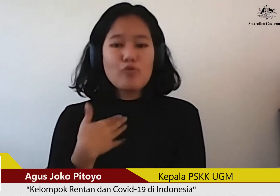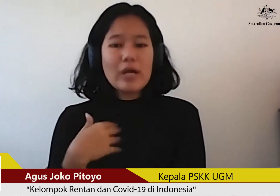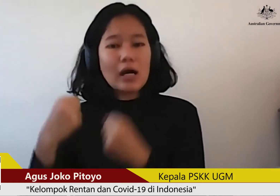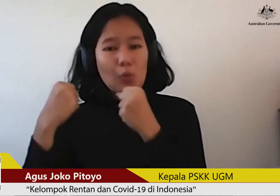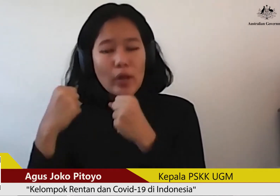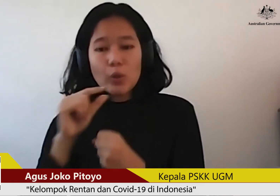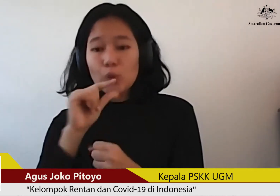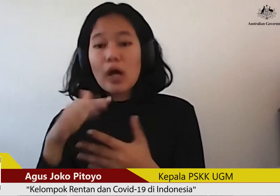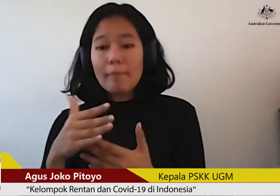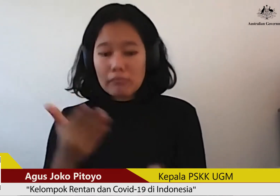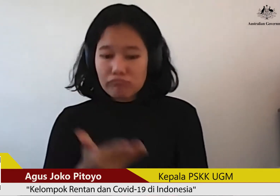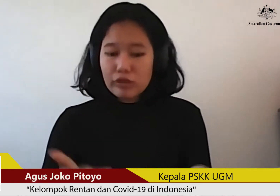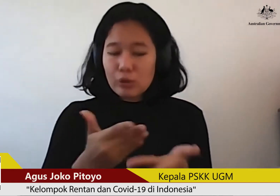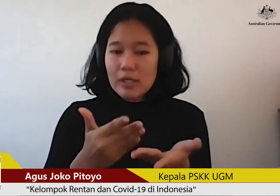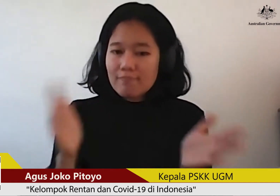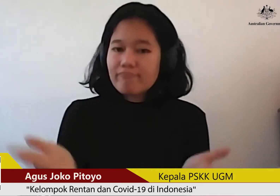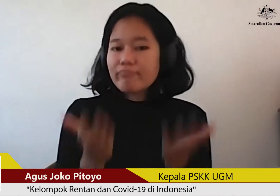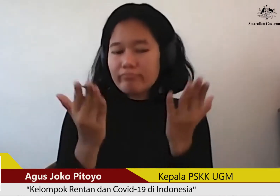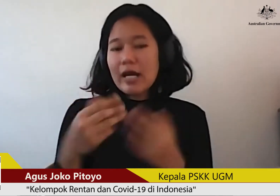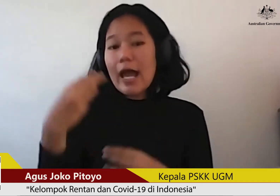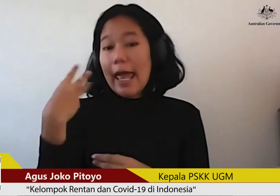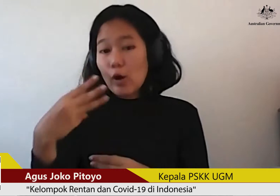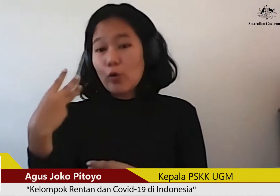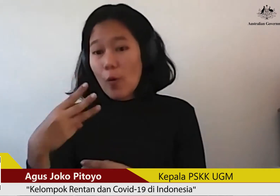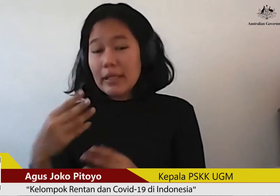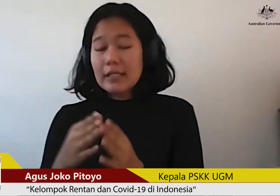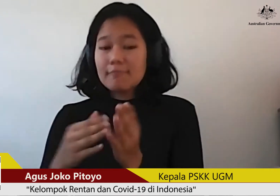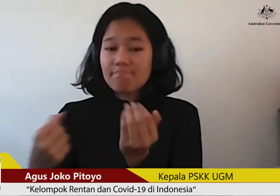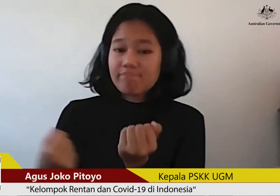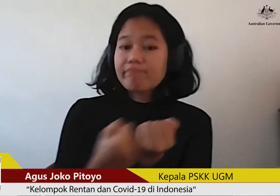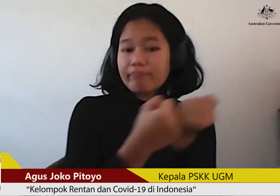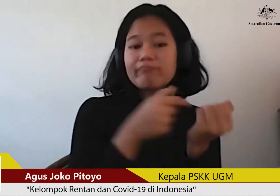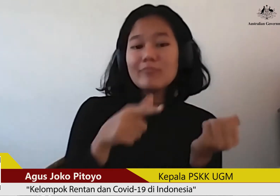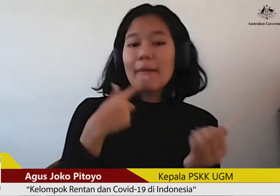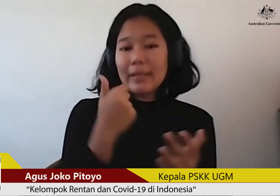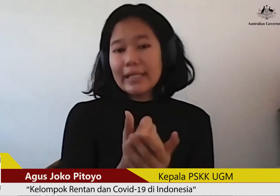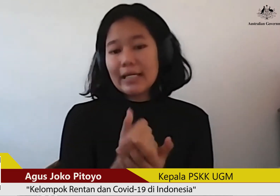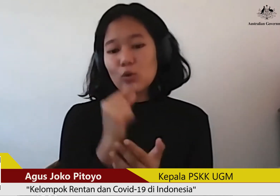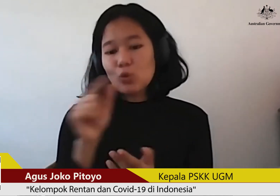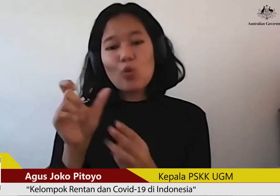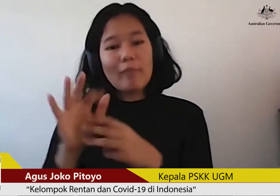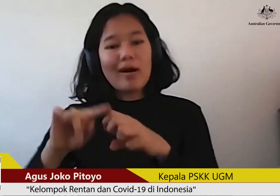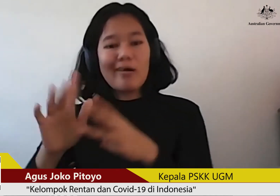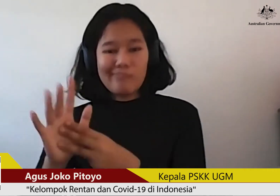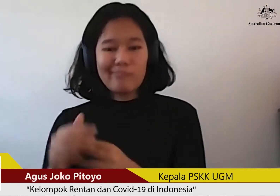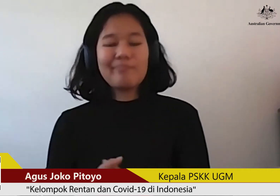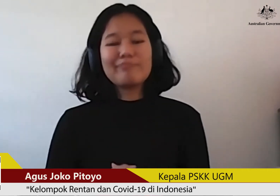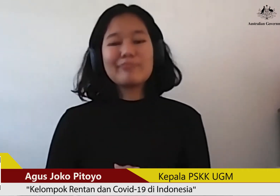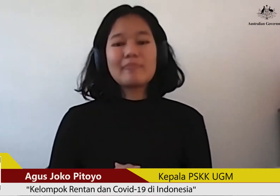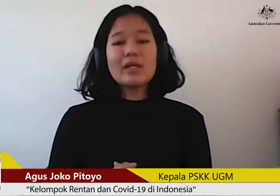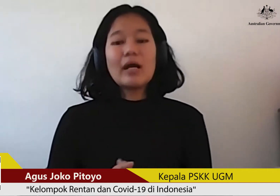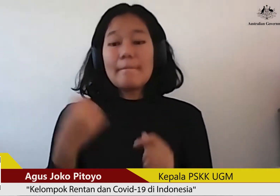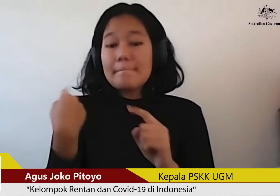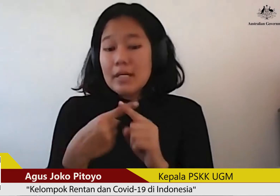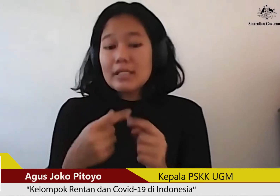untuk recovery. Stimulus ekonomi menjadi sangat penting untuk mereka. Dan juga dukungan-dukungan